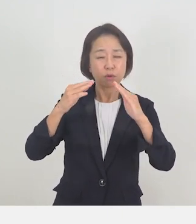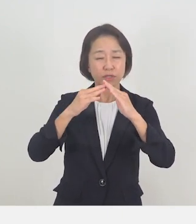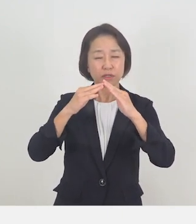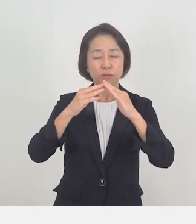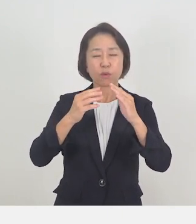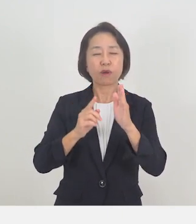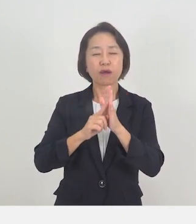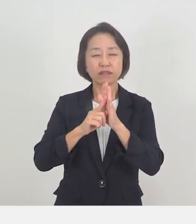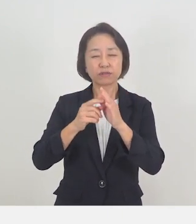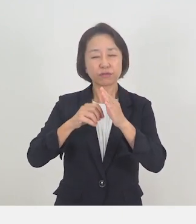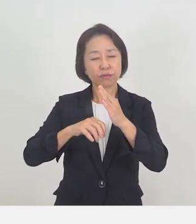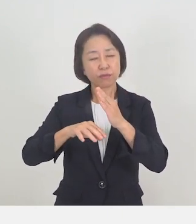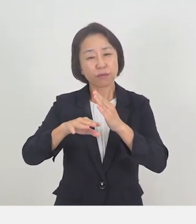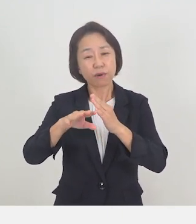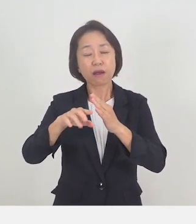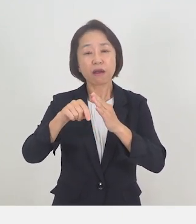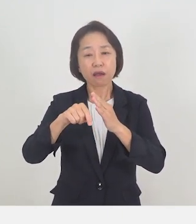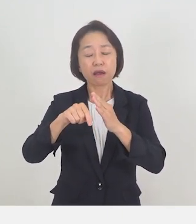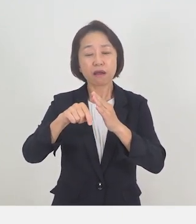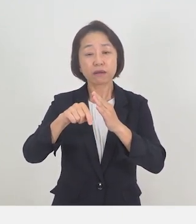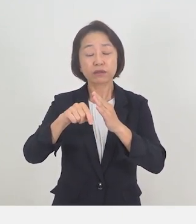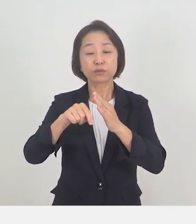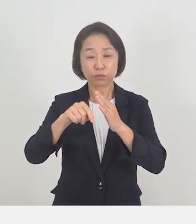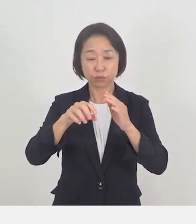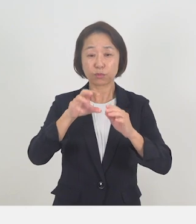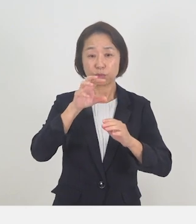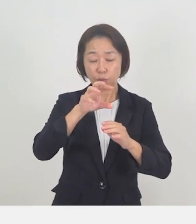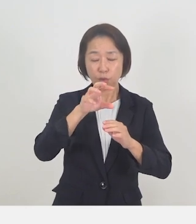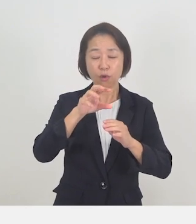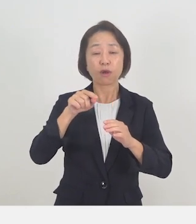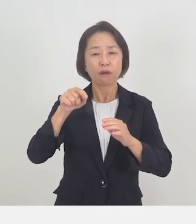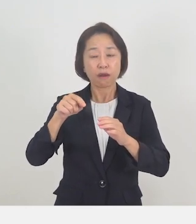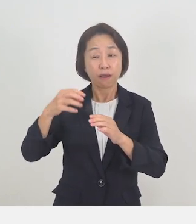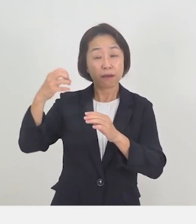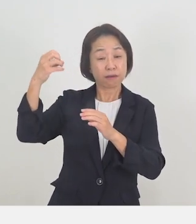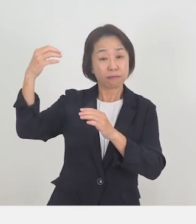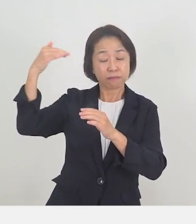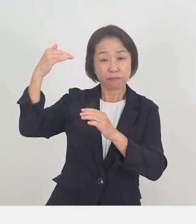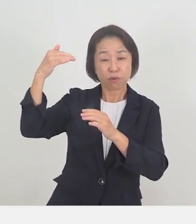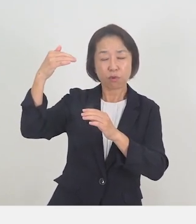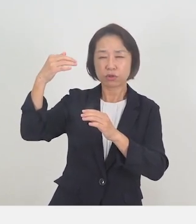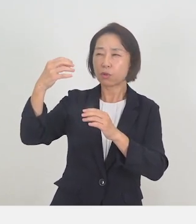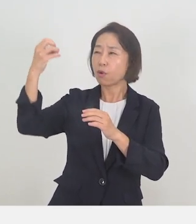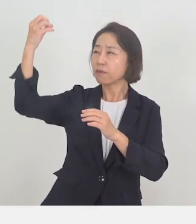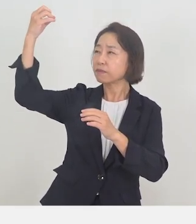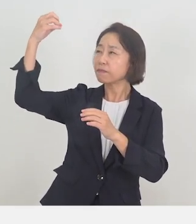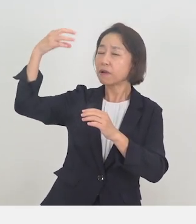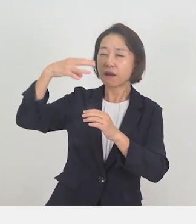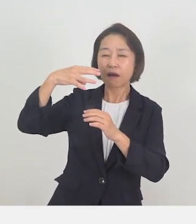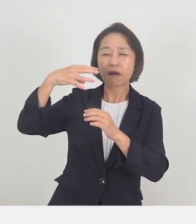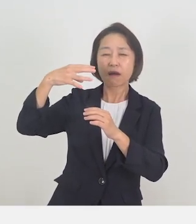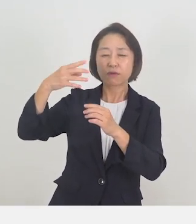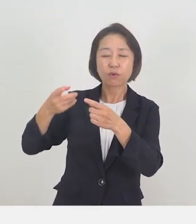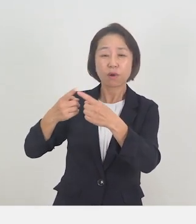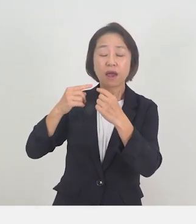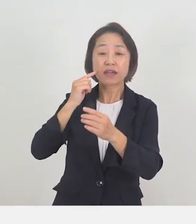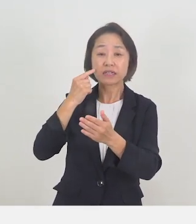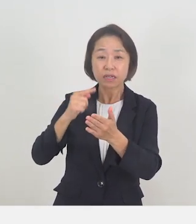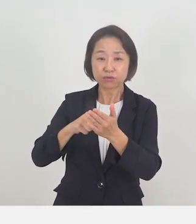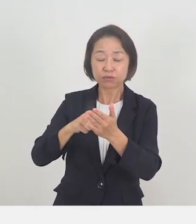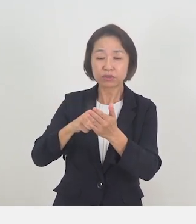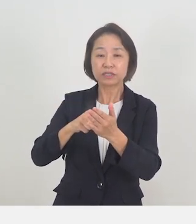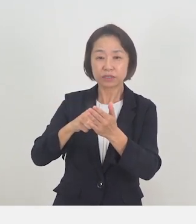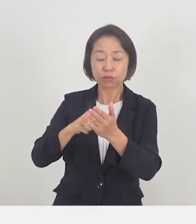指標である外気平均熱完流率と冷房機に太陽の日車熱の入りやすさである冷房機の